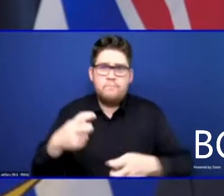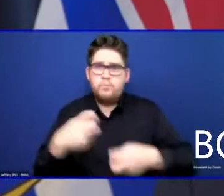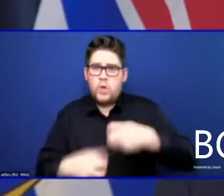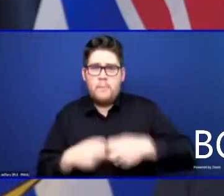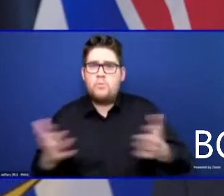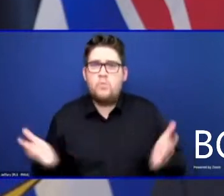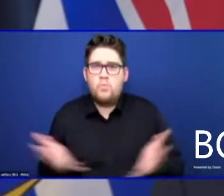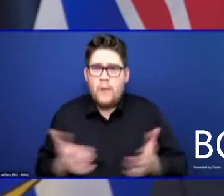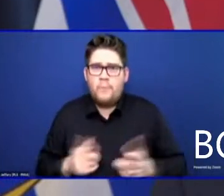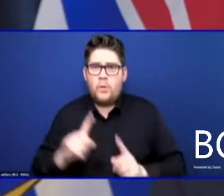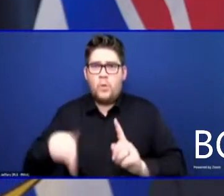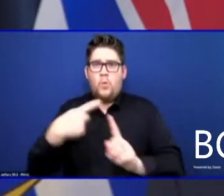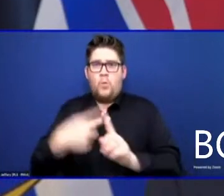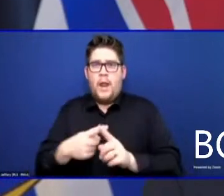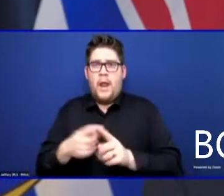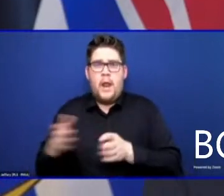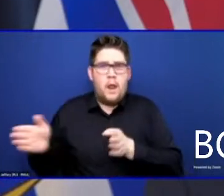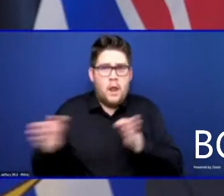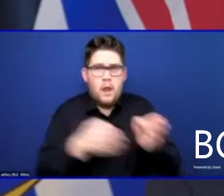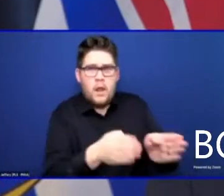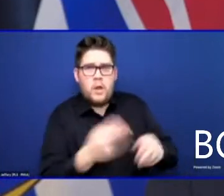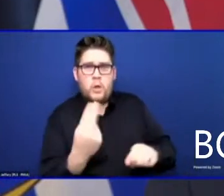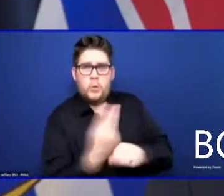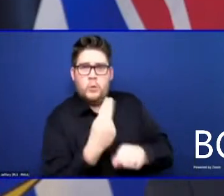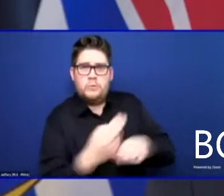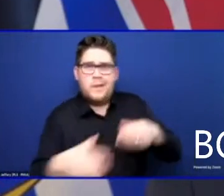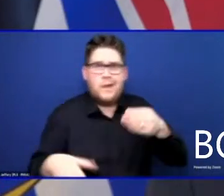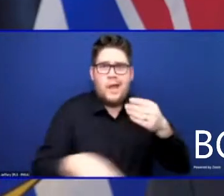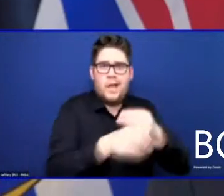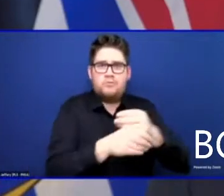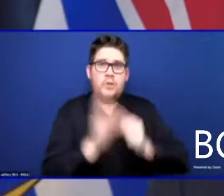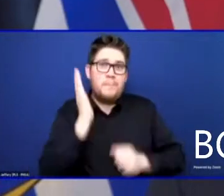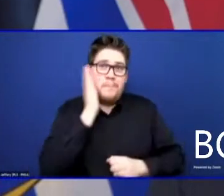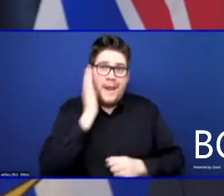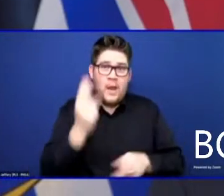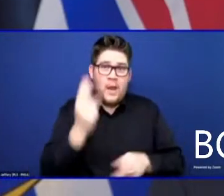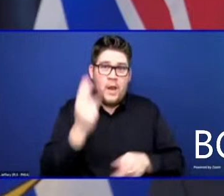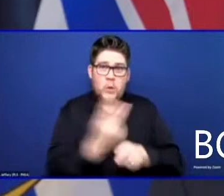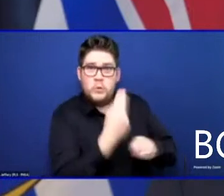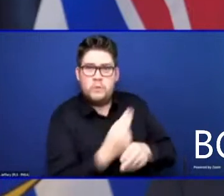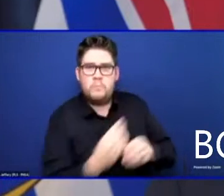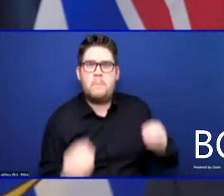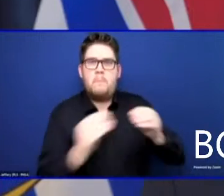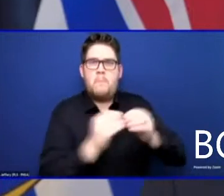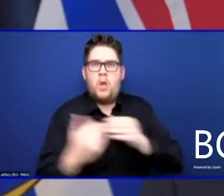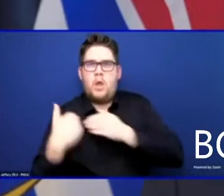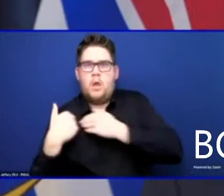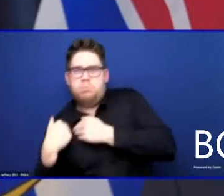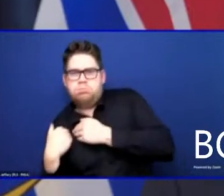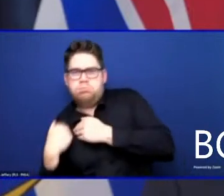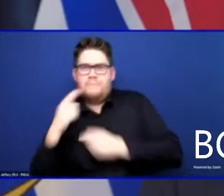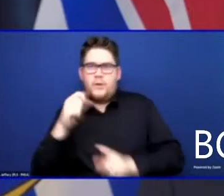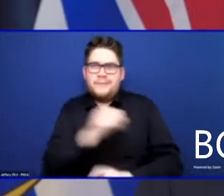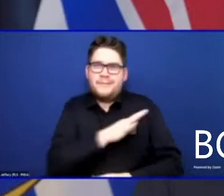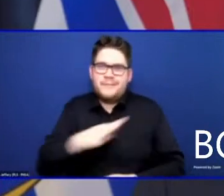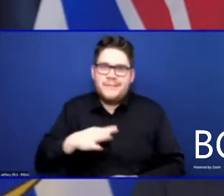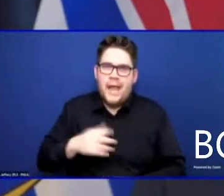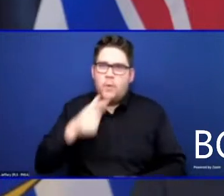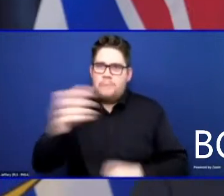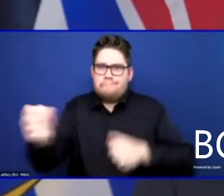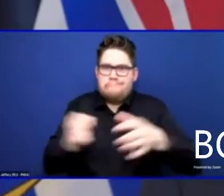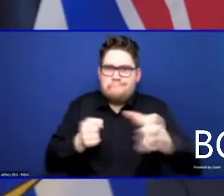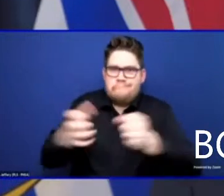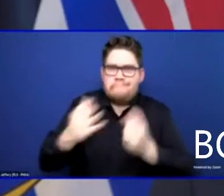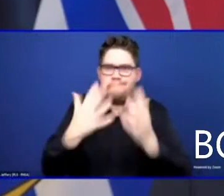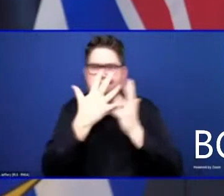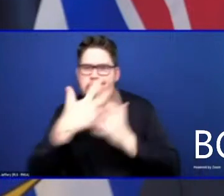puts significant additional pressure on staff, and that is, of course, an important question. I'd note 他也是说到了因为